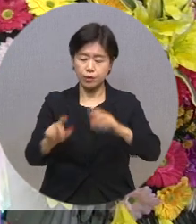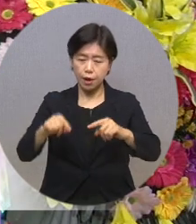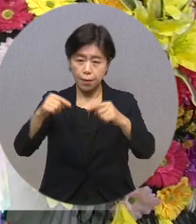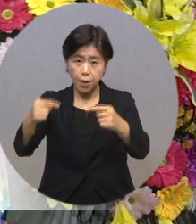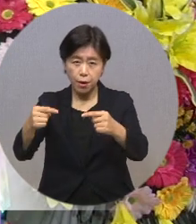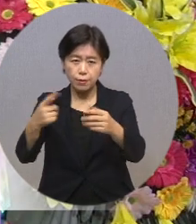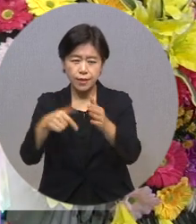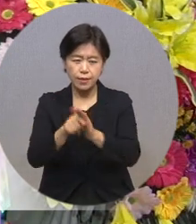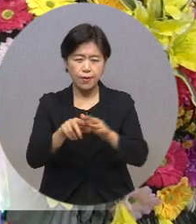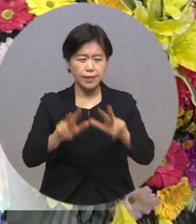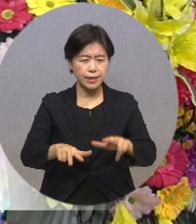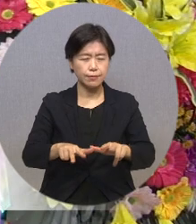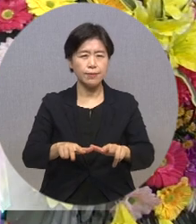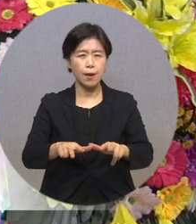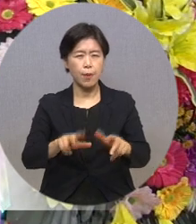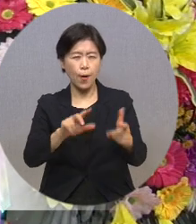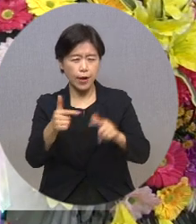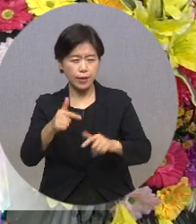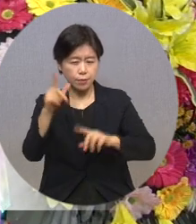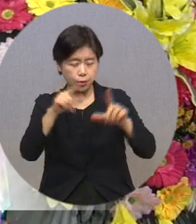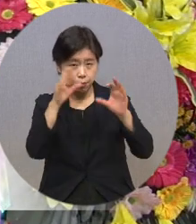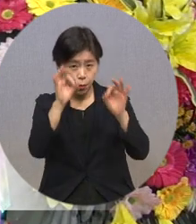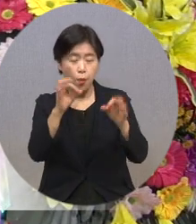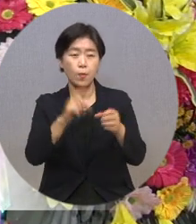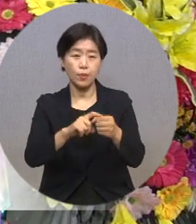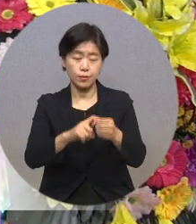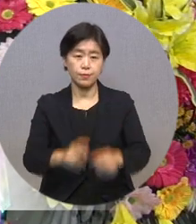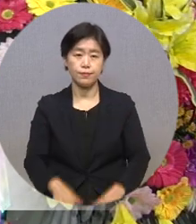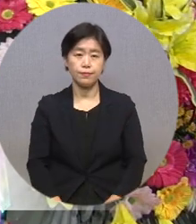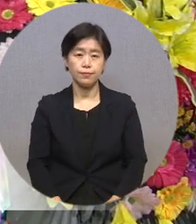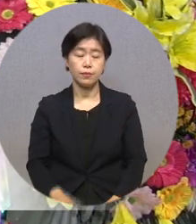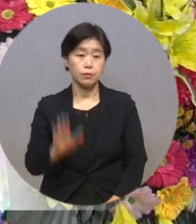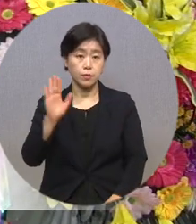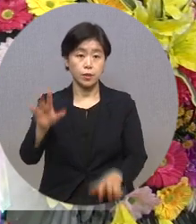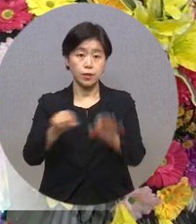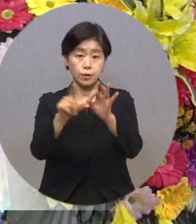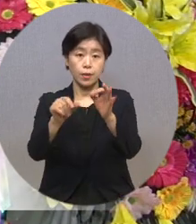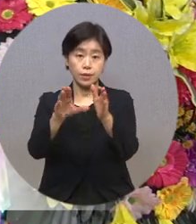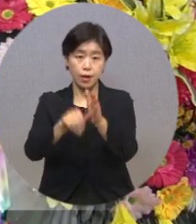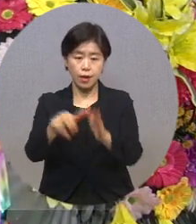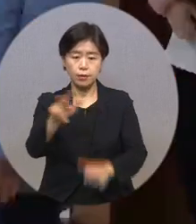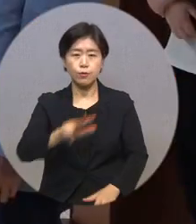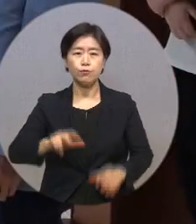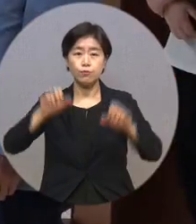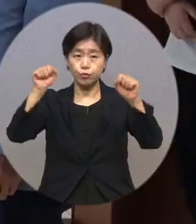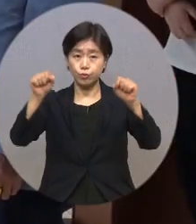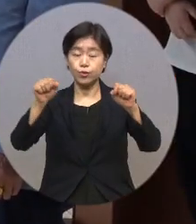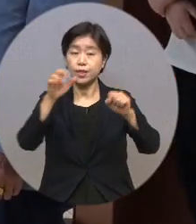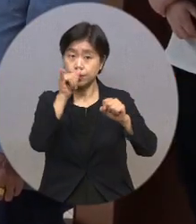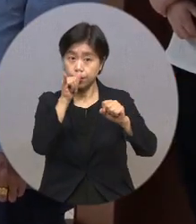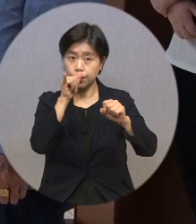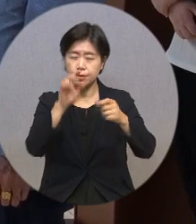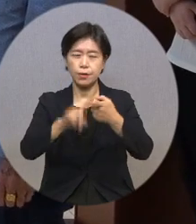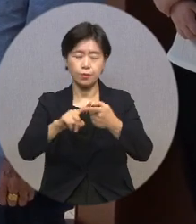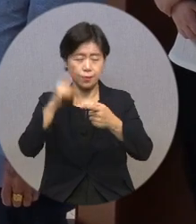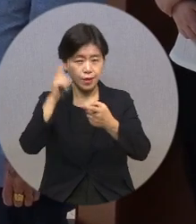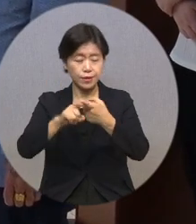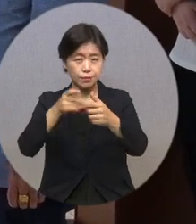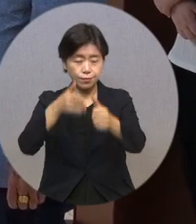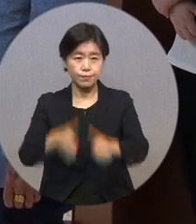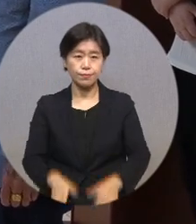하는 전국 선수권 대회이고요. 앞으로 10월에 있을 전국체전에도 많은 관심 부탁드립니다. 치열한 접전